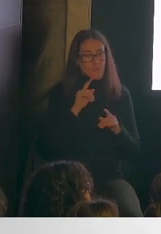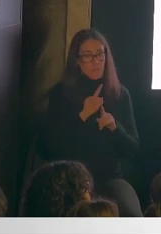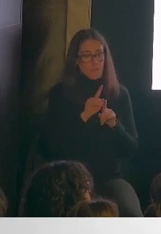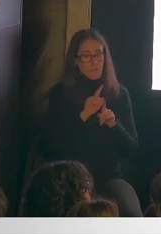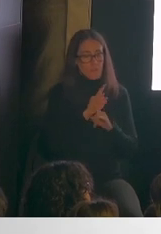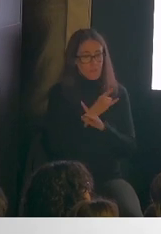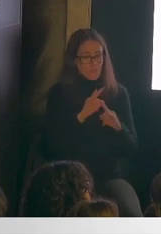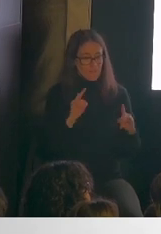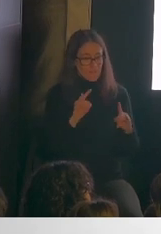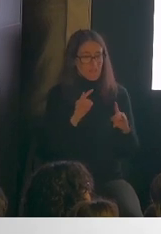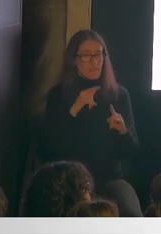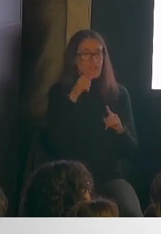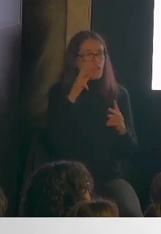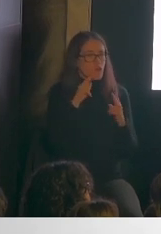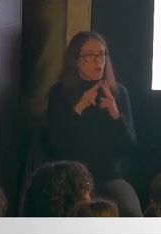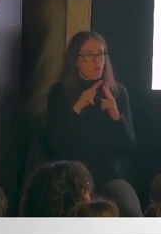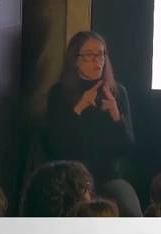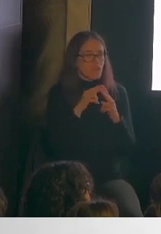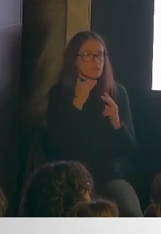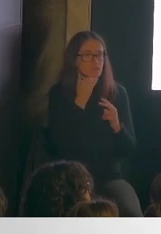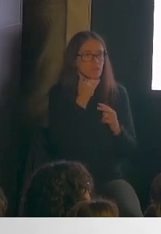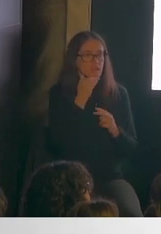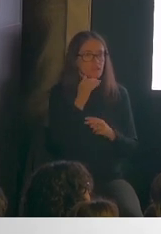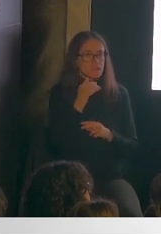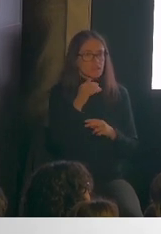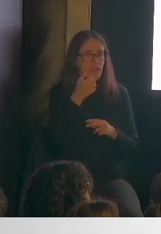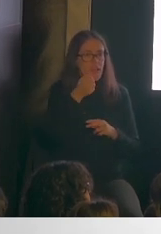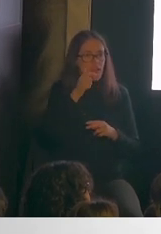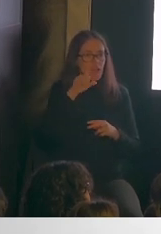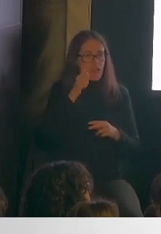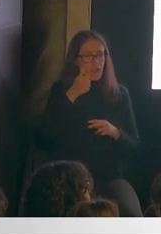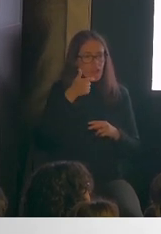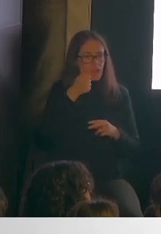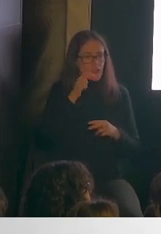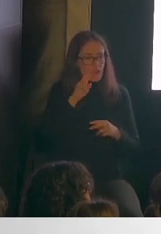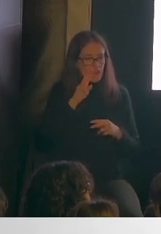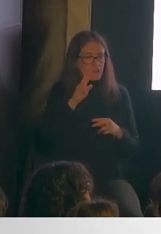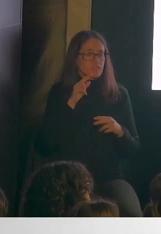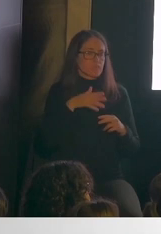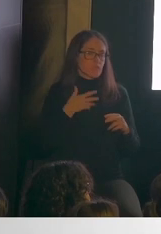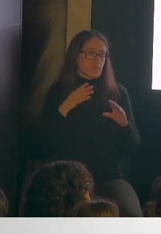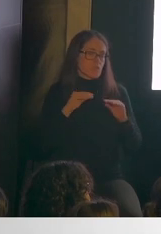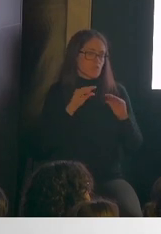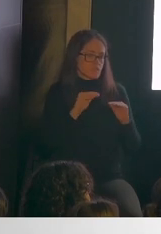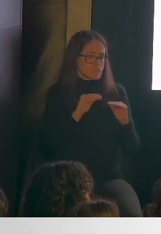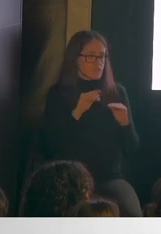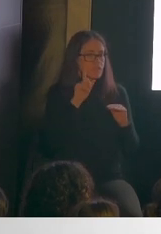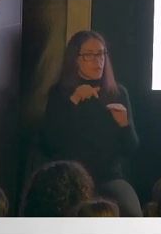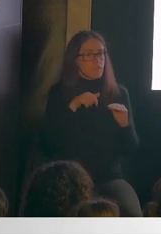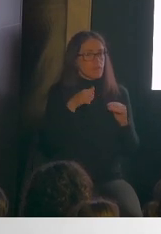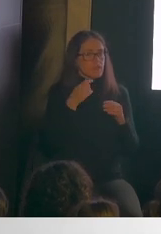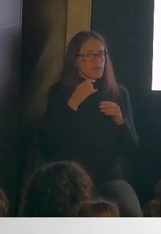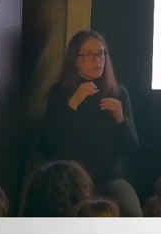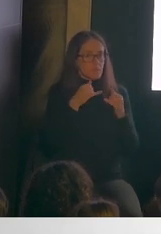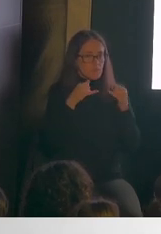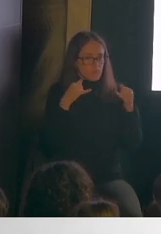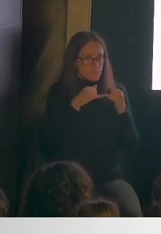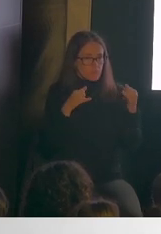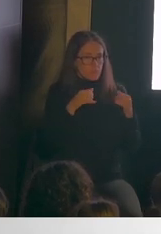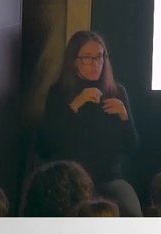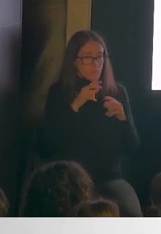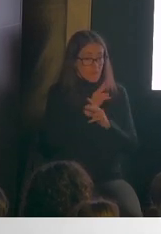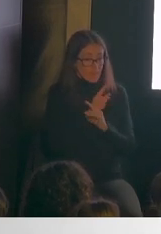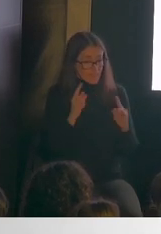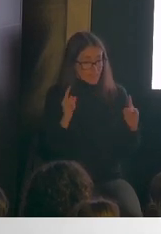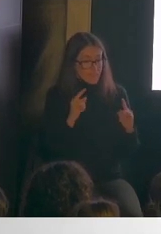molts de vosaltres coneixeu. Proteïnes vegetals també, diferents fibres, els greixos vegetals,